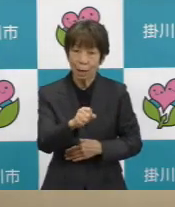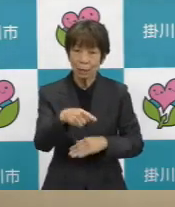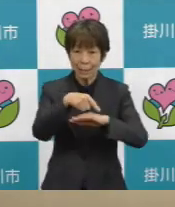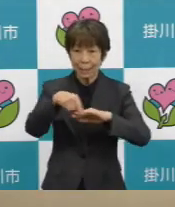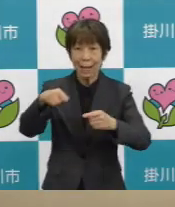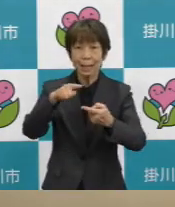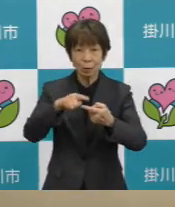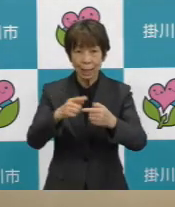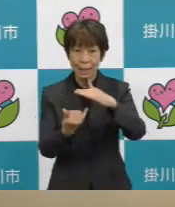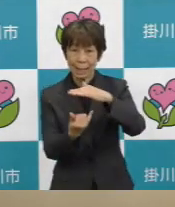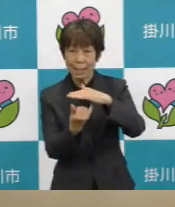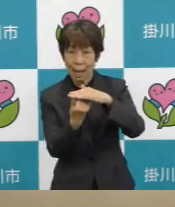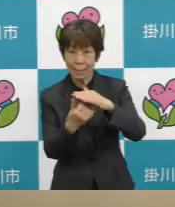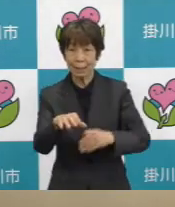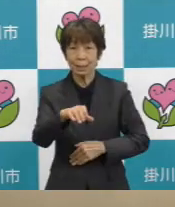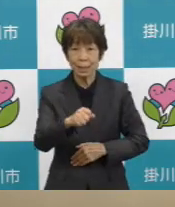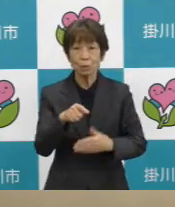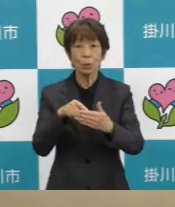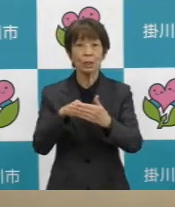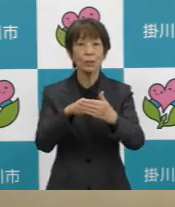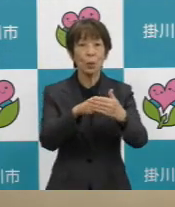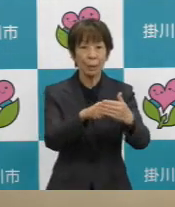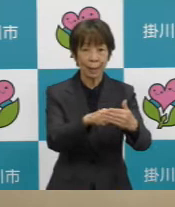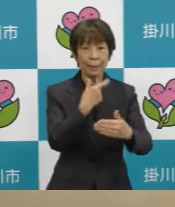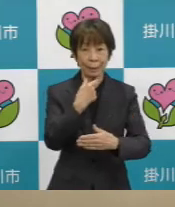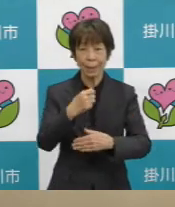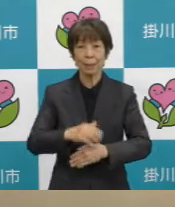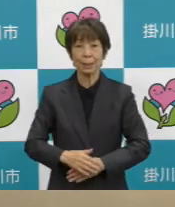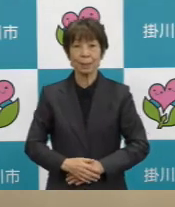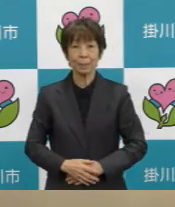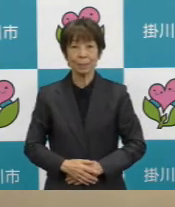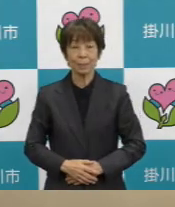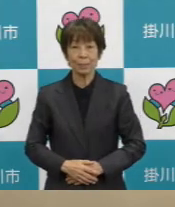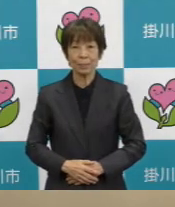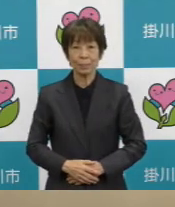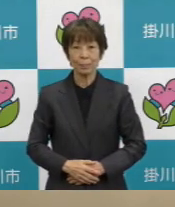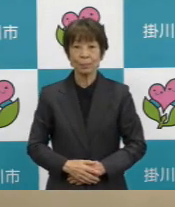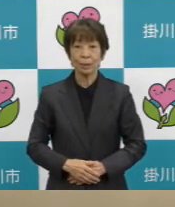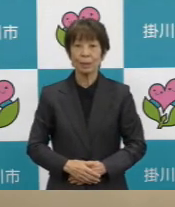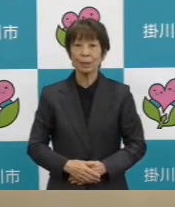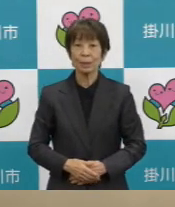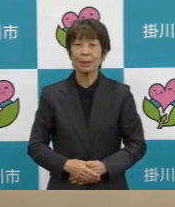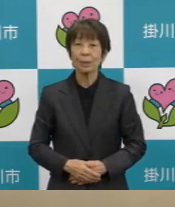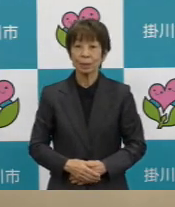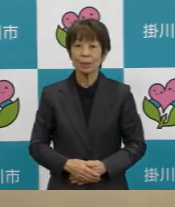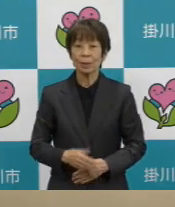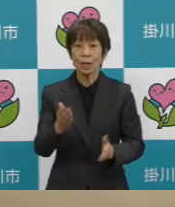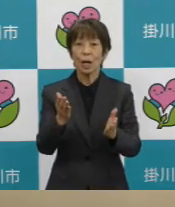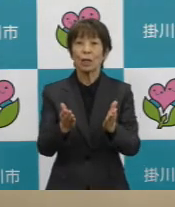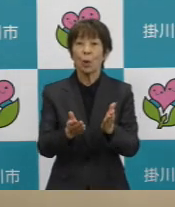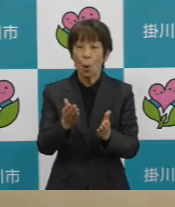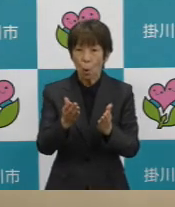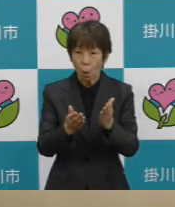員確保に努めるとともに、普通、保育人材の確保を進めていこ